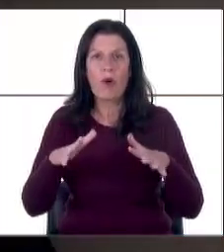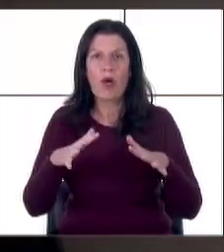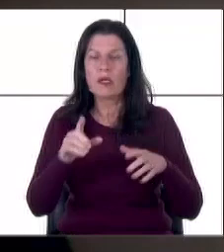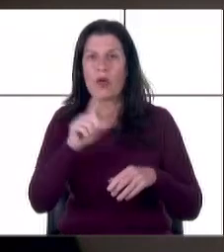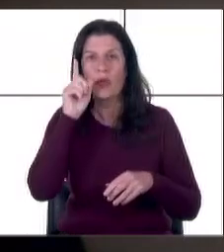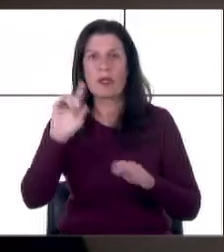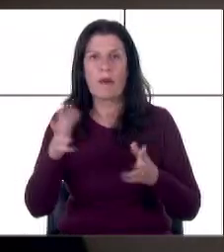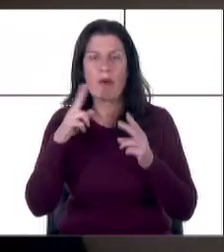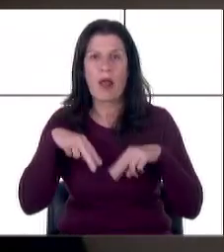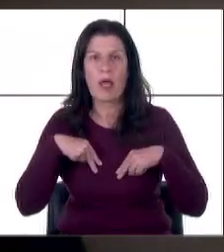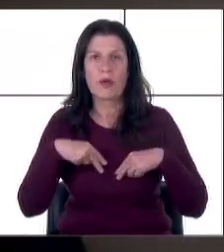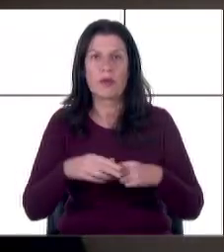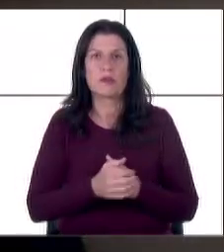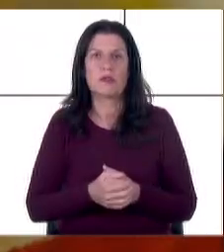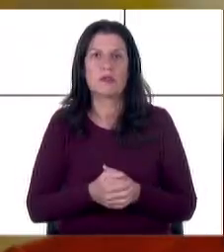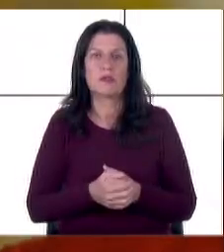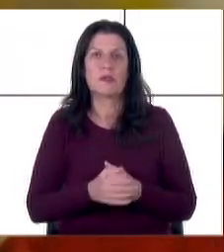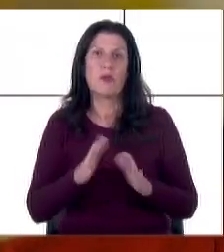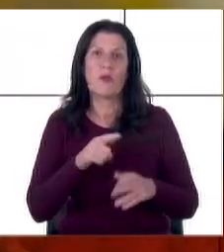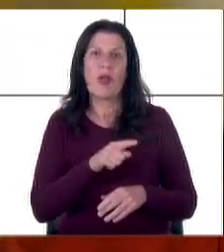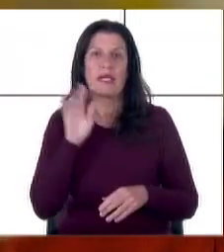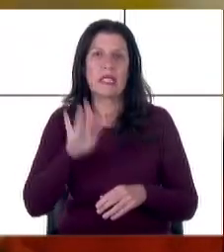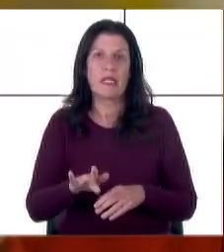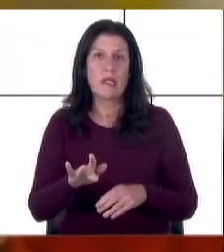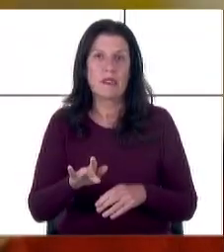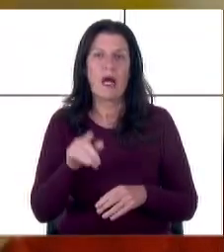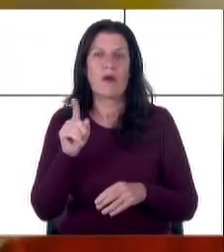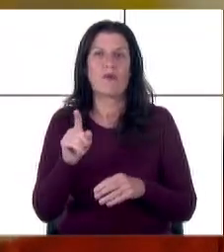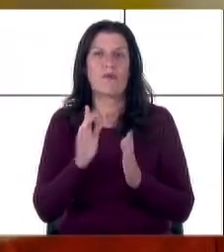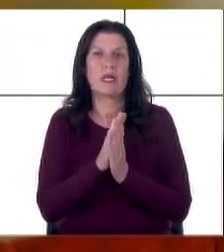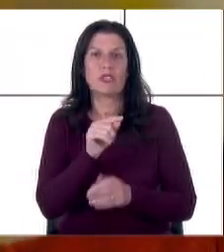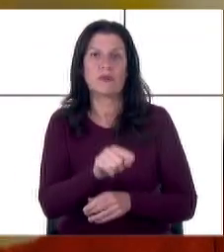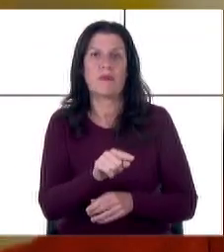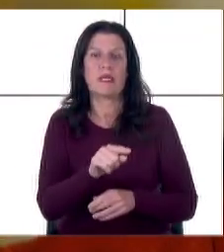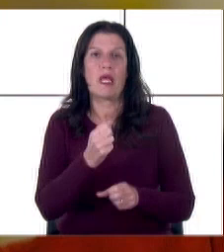מה לענות לי. היא כנראה התנגדה לו. הוא ביקש ממנה לעשות משהו והיא התנגדה לו.